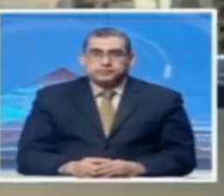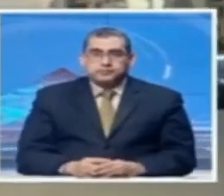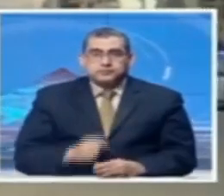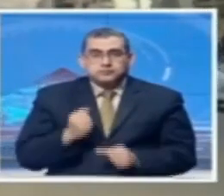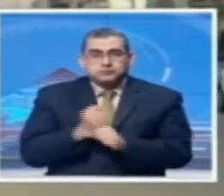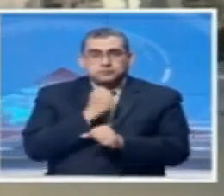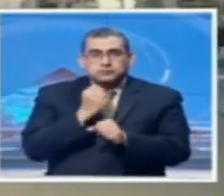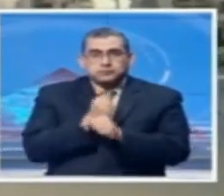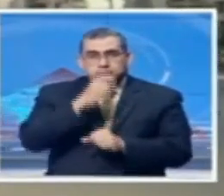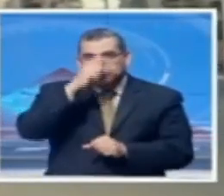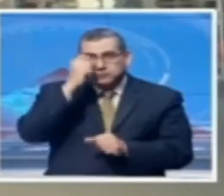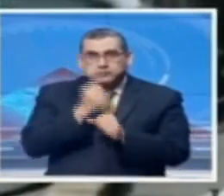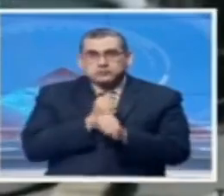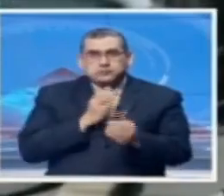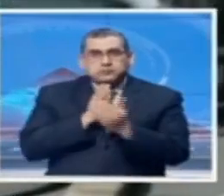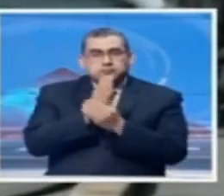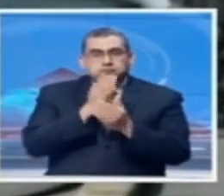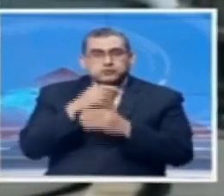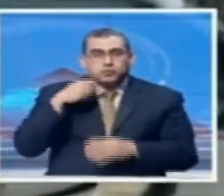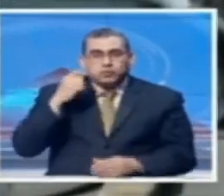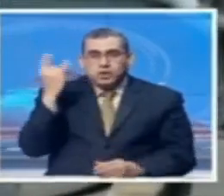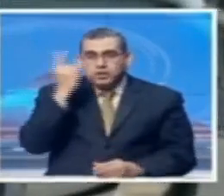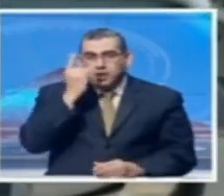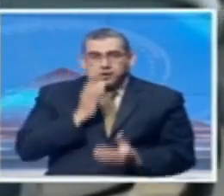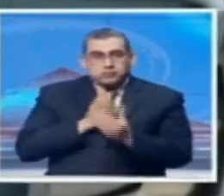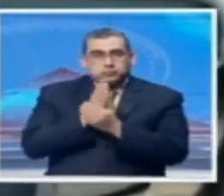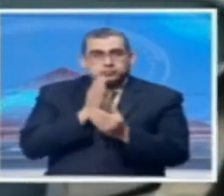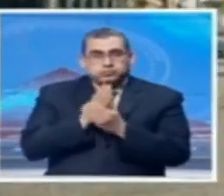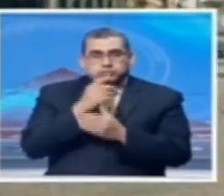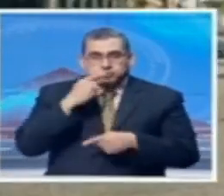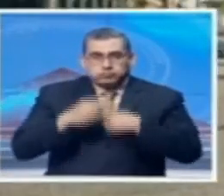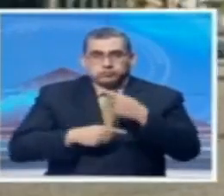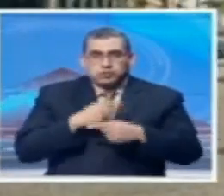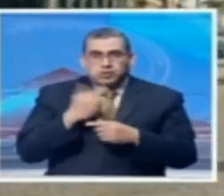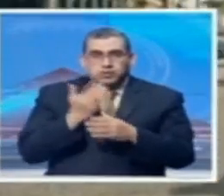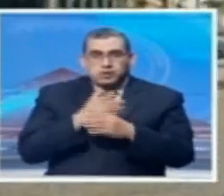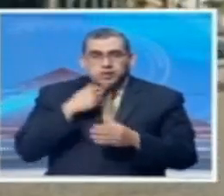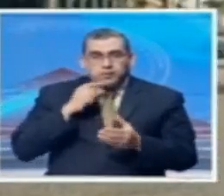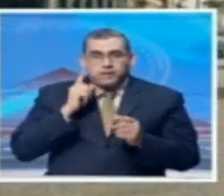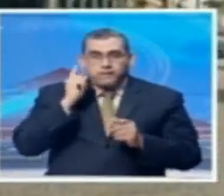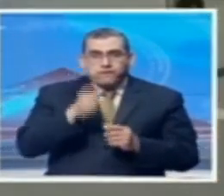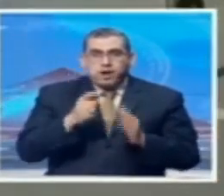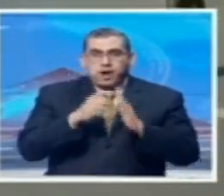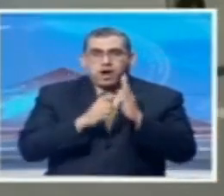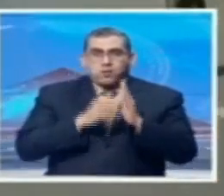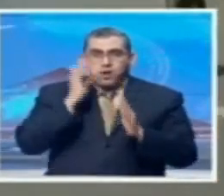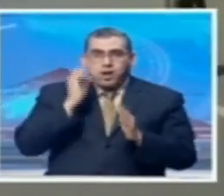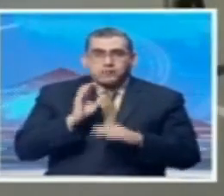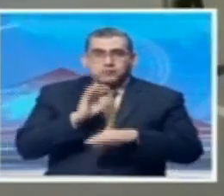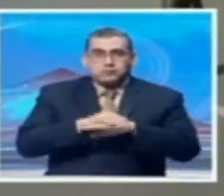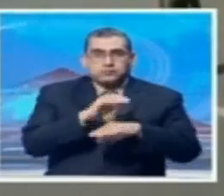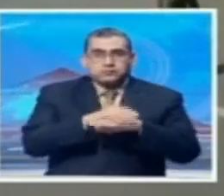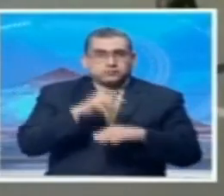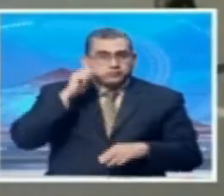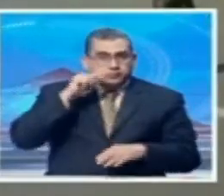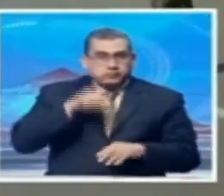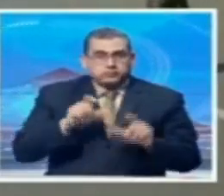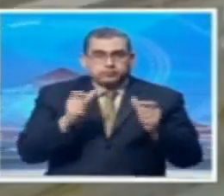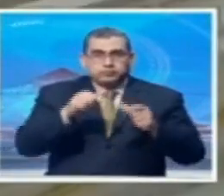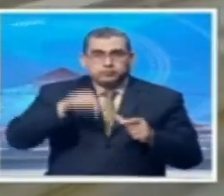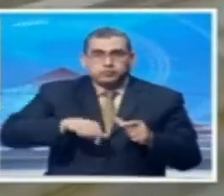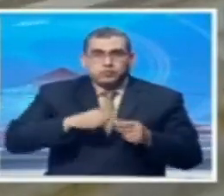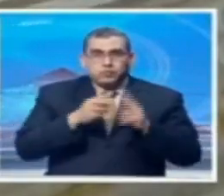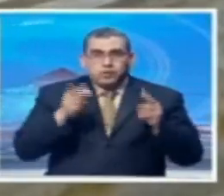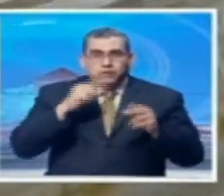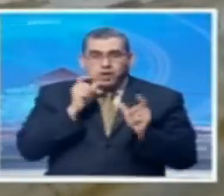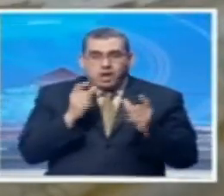جهود أمنية تبذلها أجهزة وزارة الداخلية لفرض سيادة القانون وضبط الجرائم المختلفة